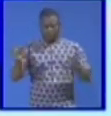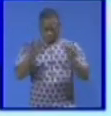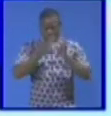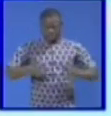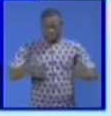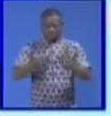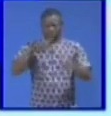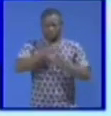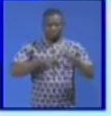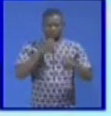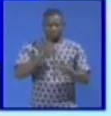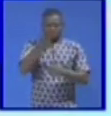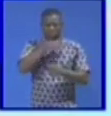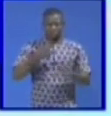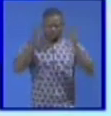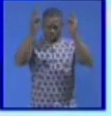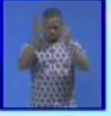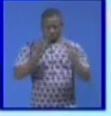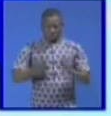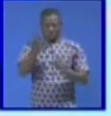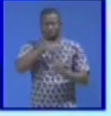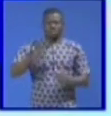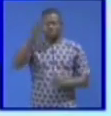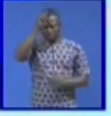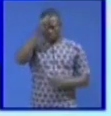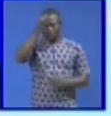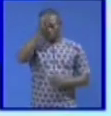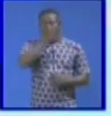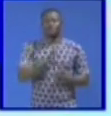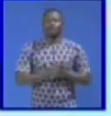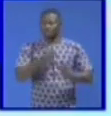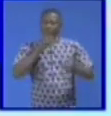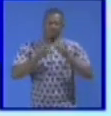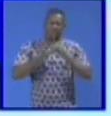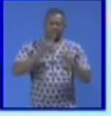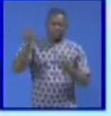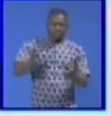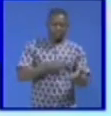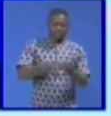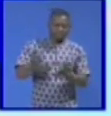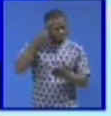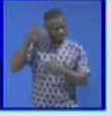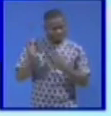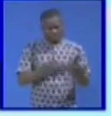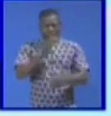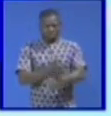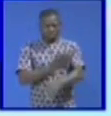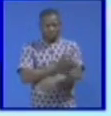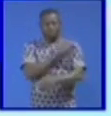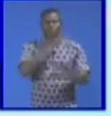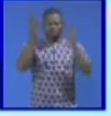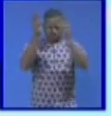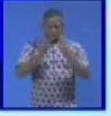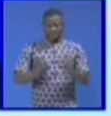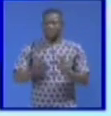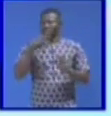Les discussions se sont déroulées autour des corrections à apporter pour améliorer la statue du père de la révolution burkinabé qui suscite